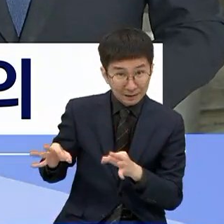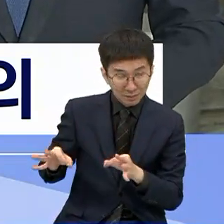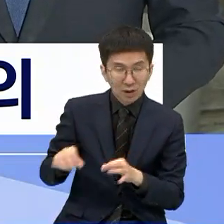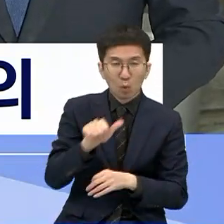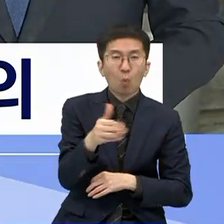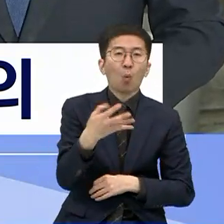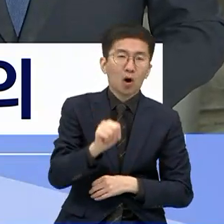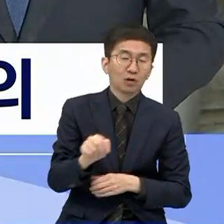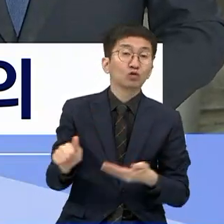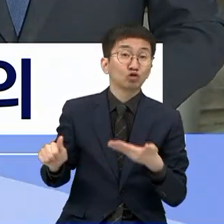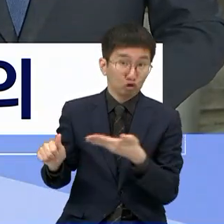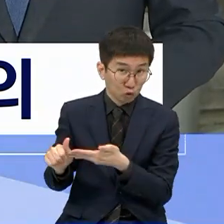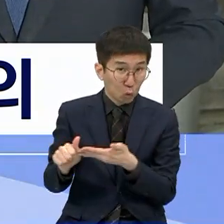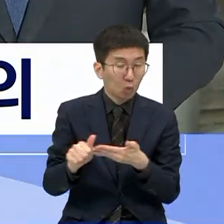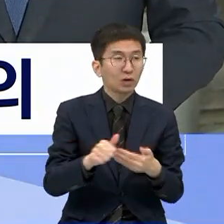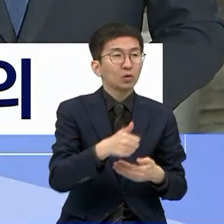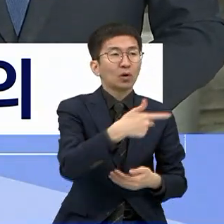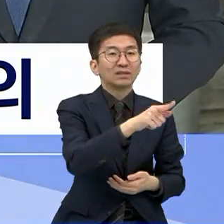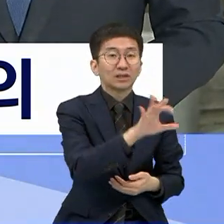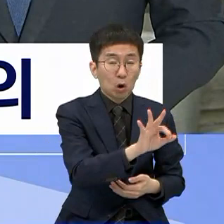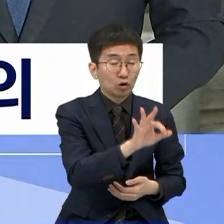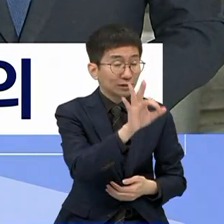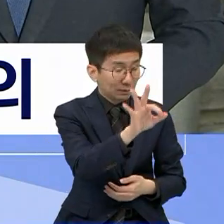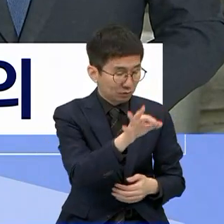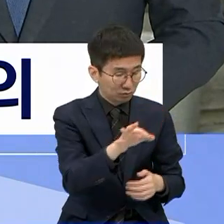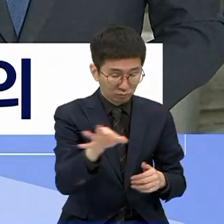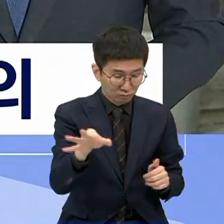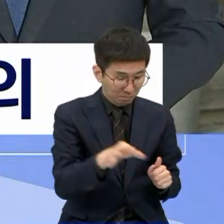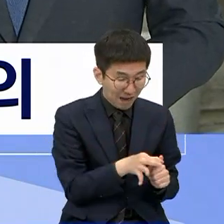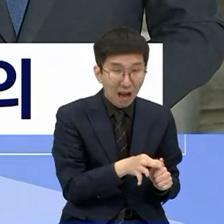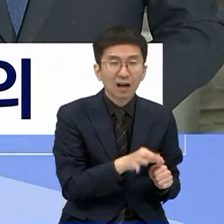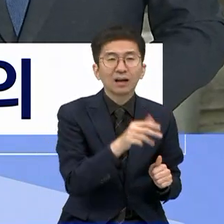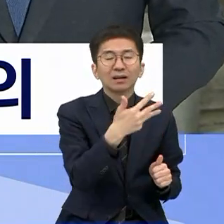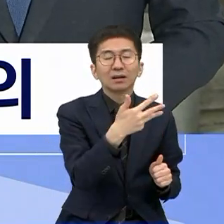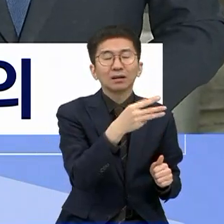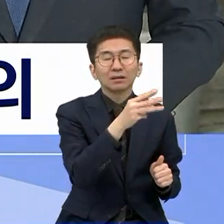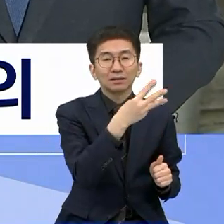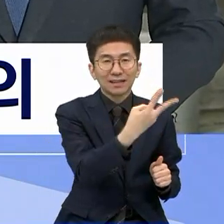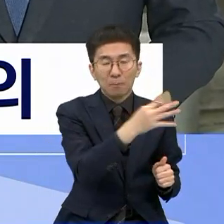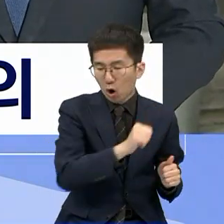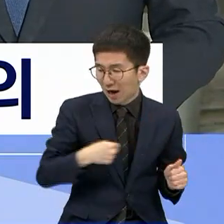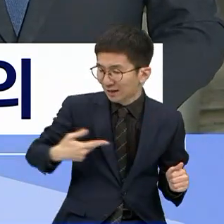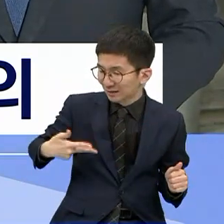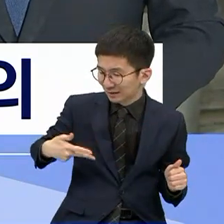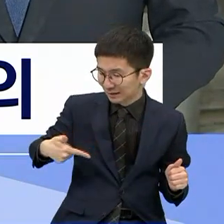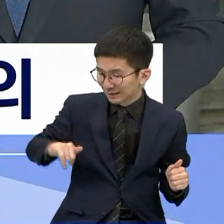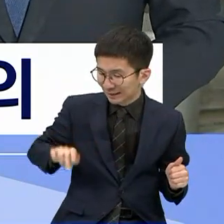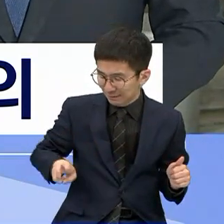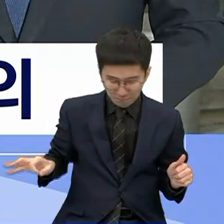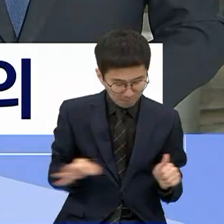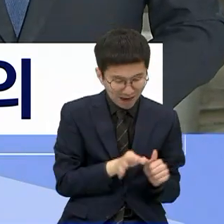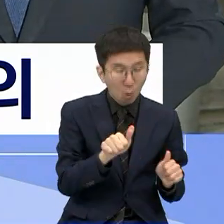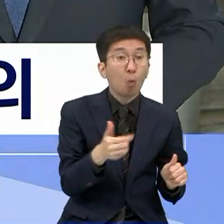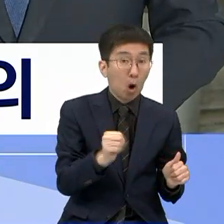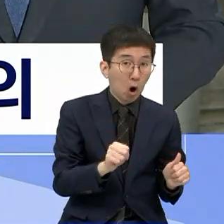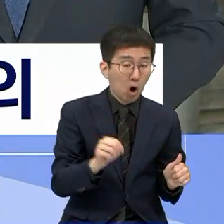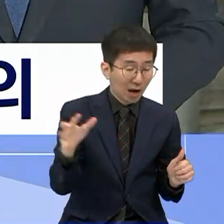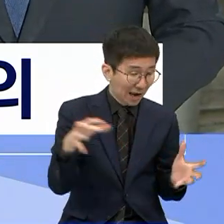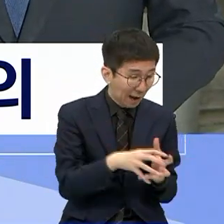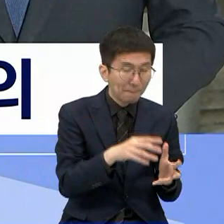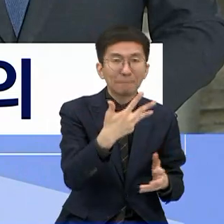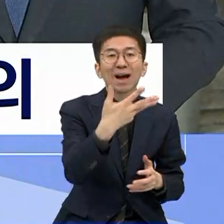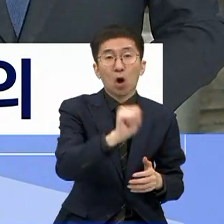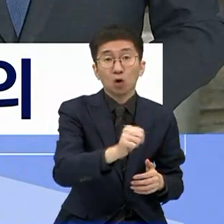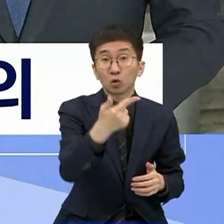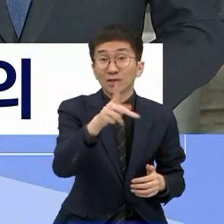개발업자 정 모 씨에게 3억 원 등 모두 8억 원을 받은 혐의가 적시 됐는데 미국에서 입국한 나온 변호사가 뇌물로 의 신